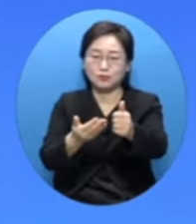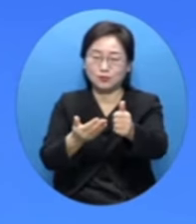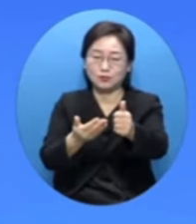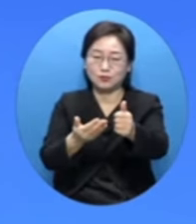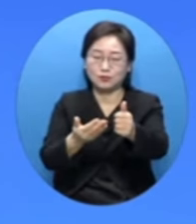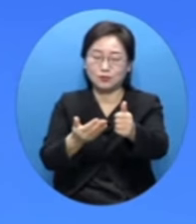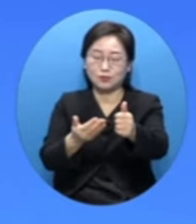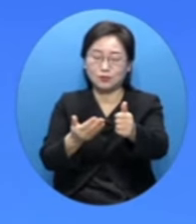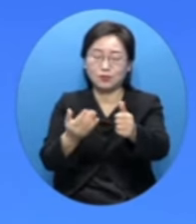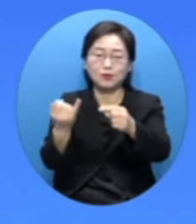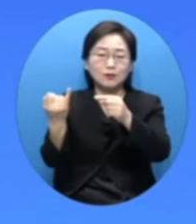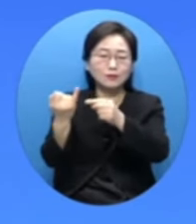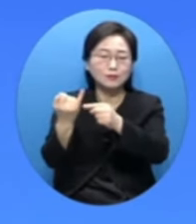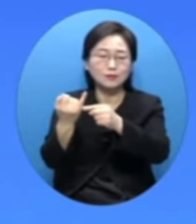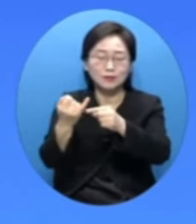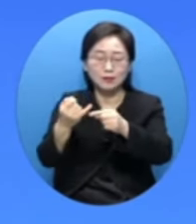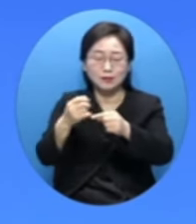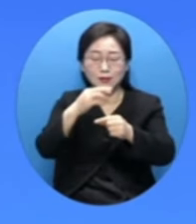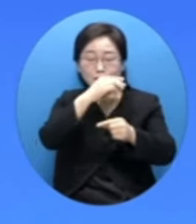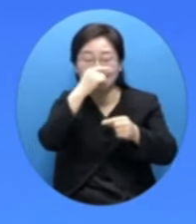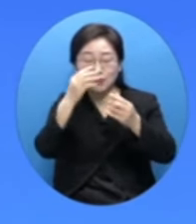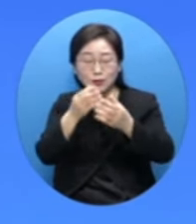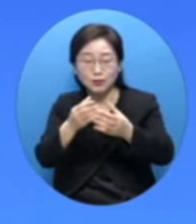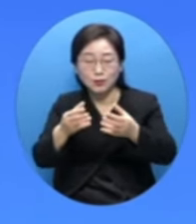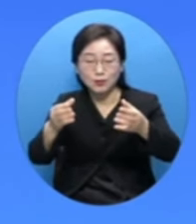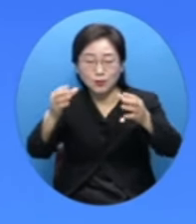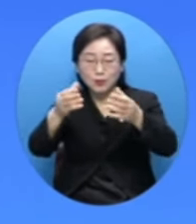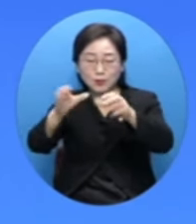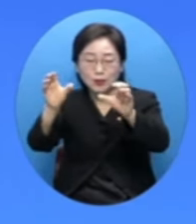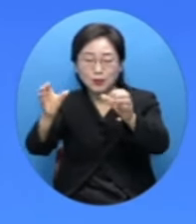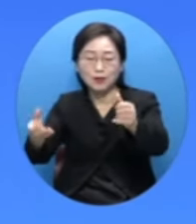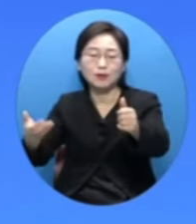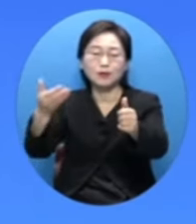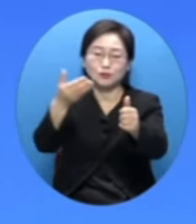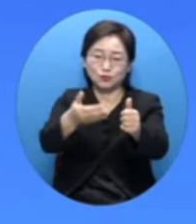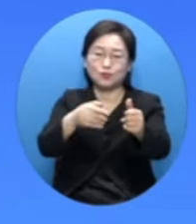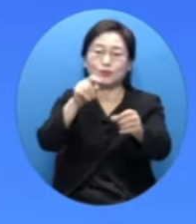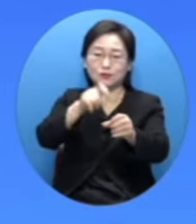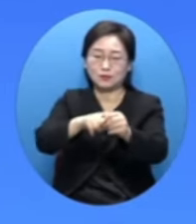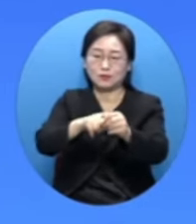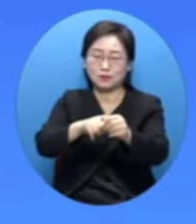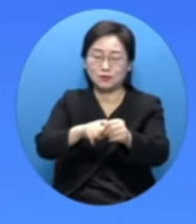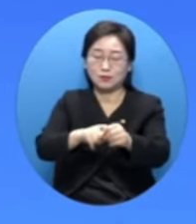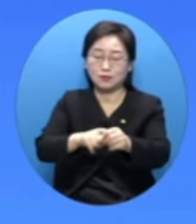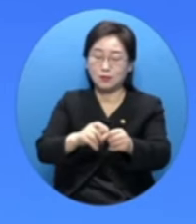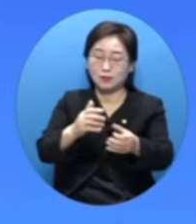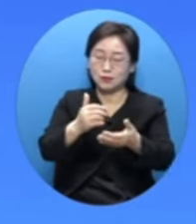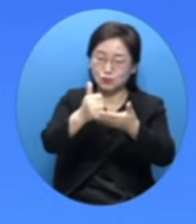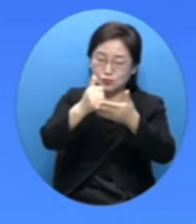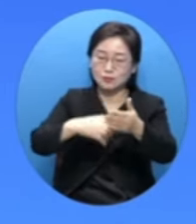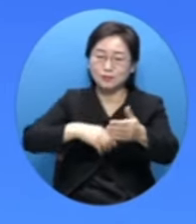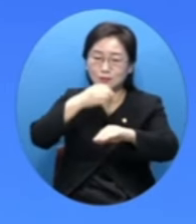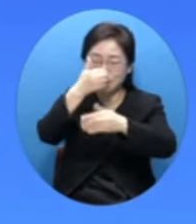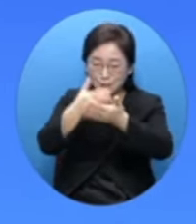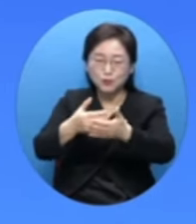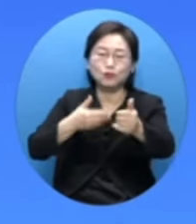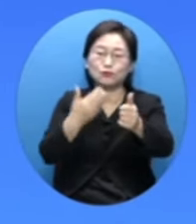여인이 예수님께 옥합을 깨팀으로 가져온 것입니다. 주님을 감동시킨 것입니다.